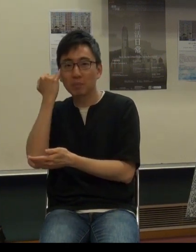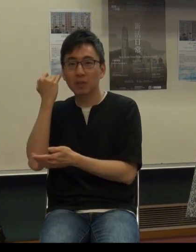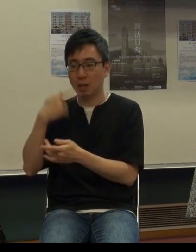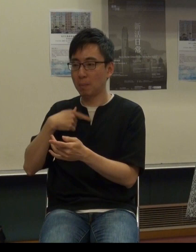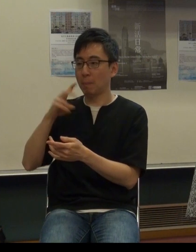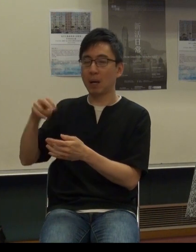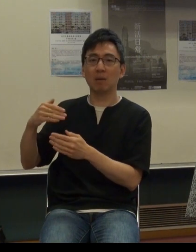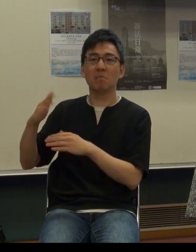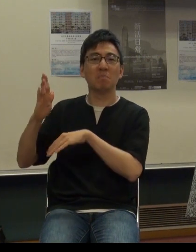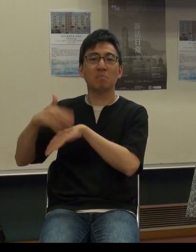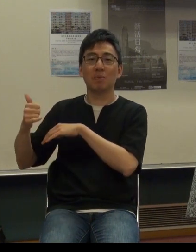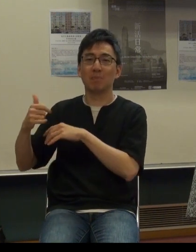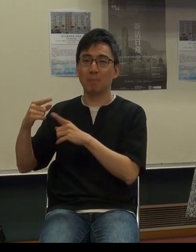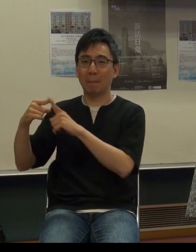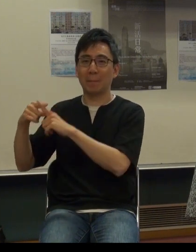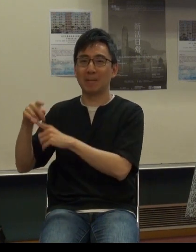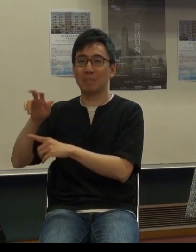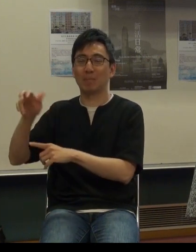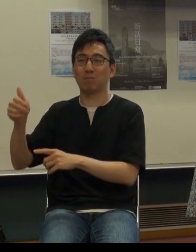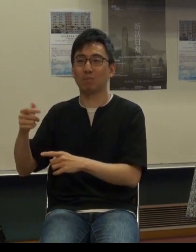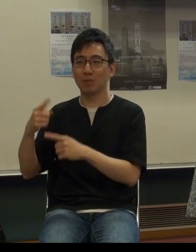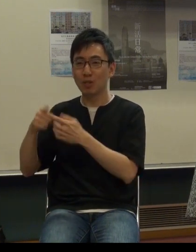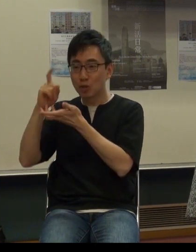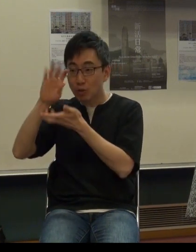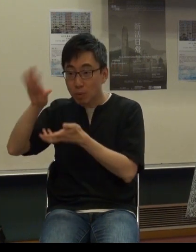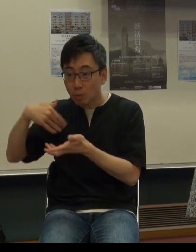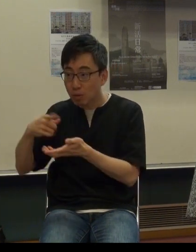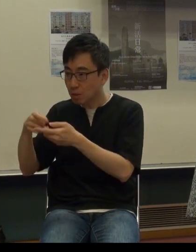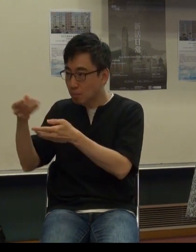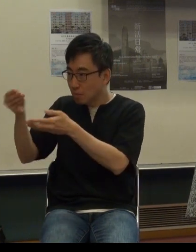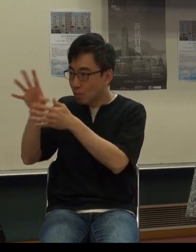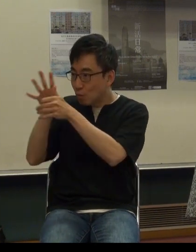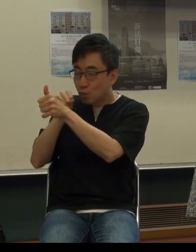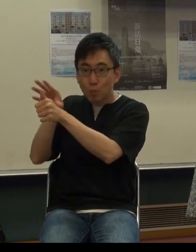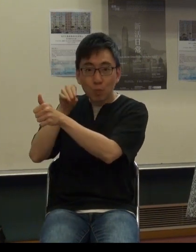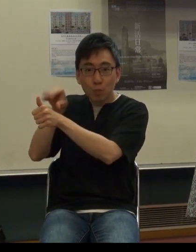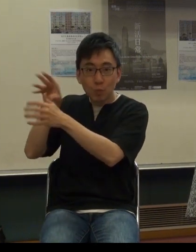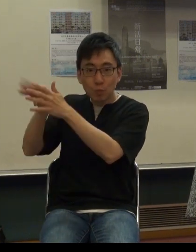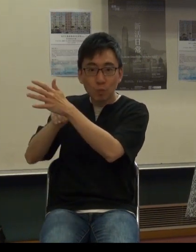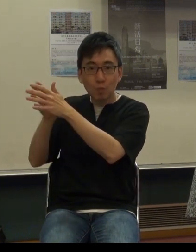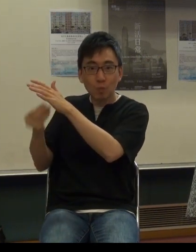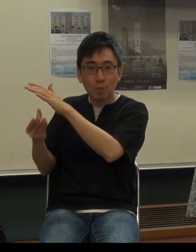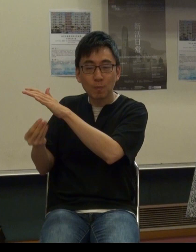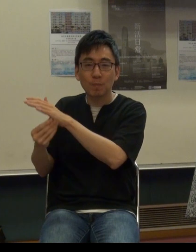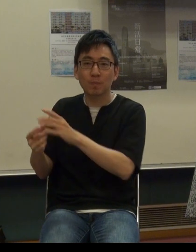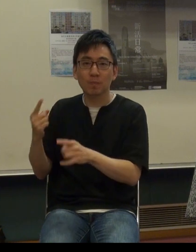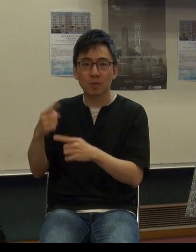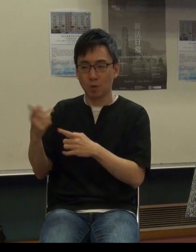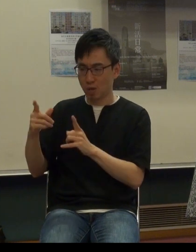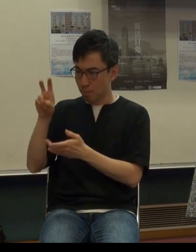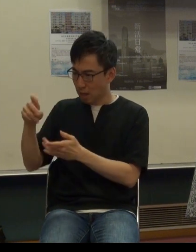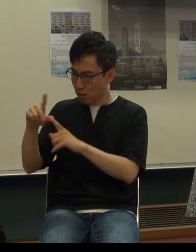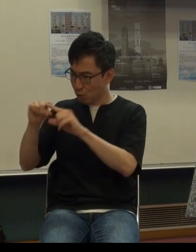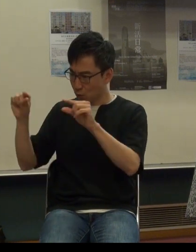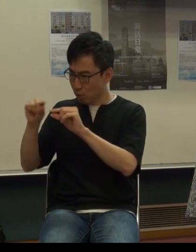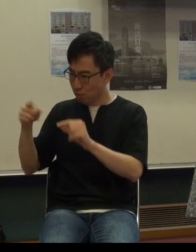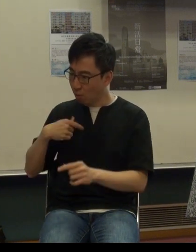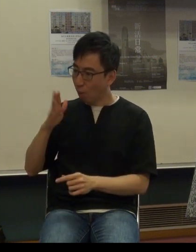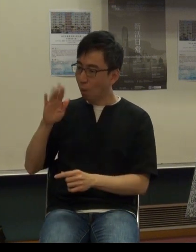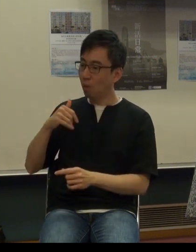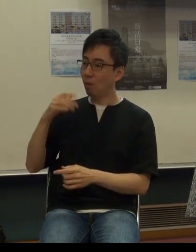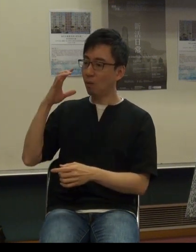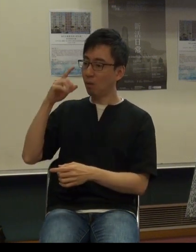在民間，有很多我的照片都是在那些地方找到的，或者是他們 提出了一些東西 令到我是感興